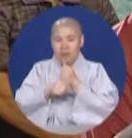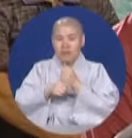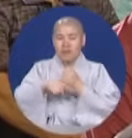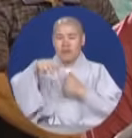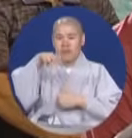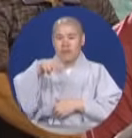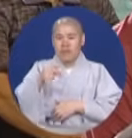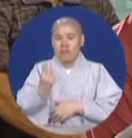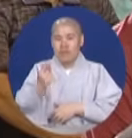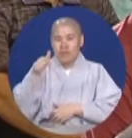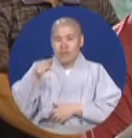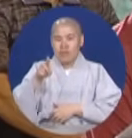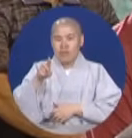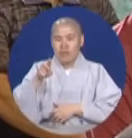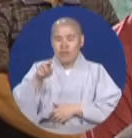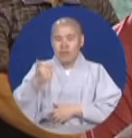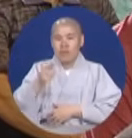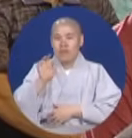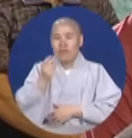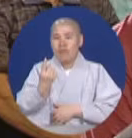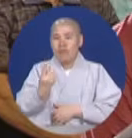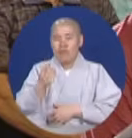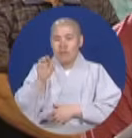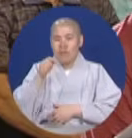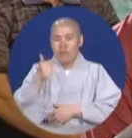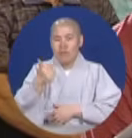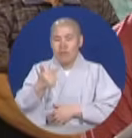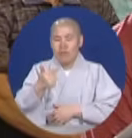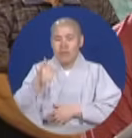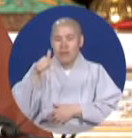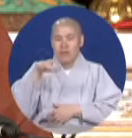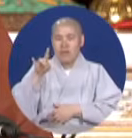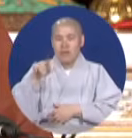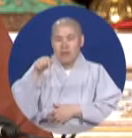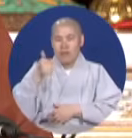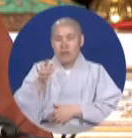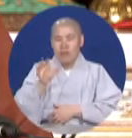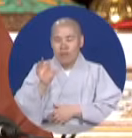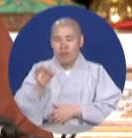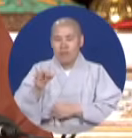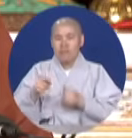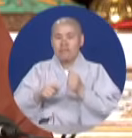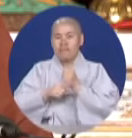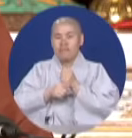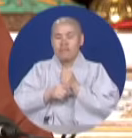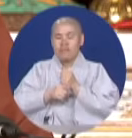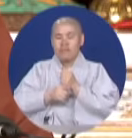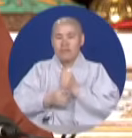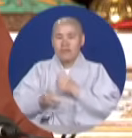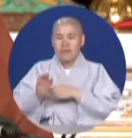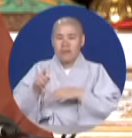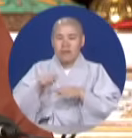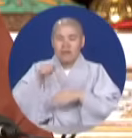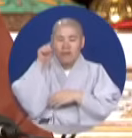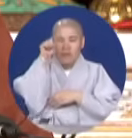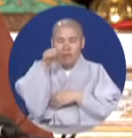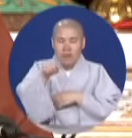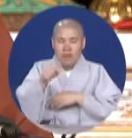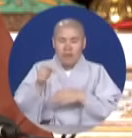조견 오은계공이죠. 이렇게 조견하는 방법이죠. 좌선. 근데 이걸